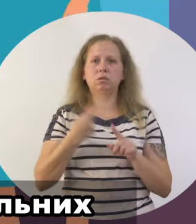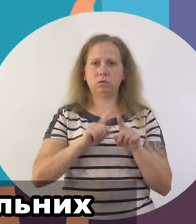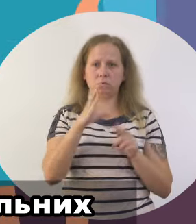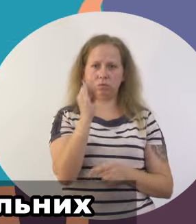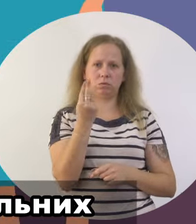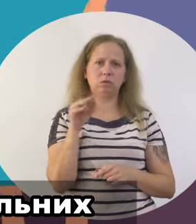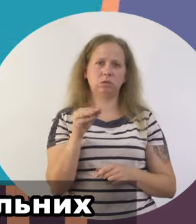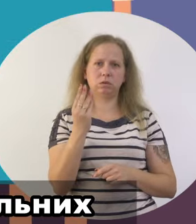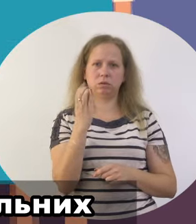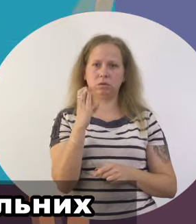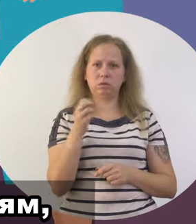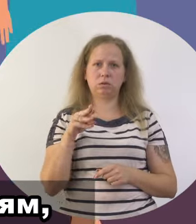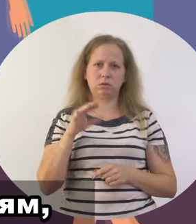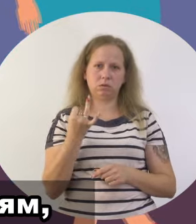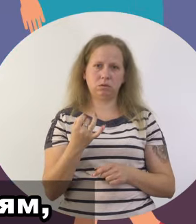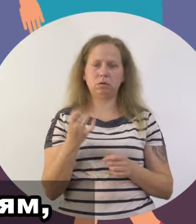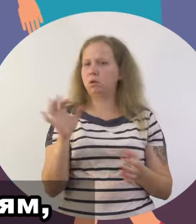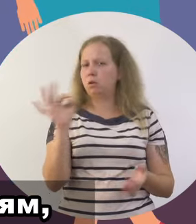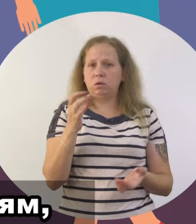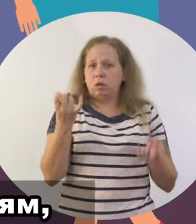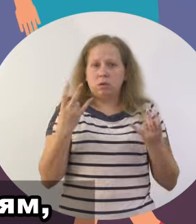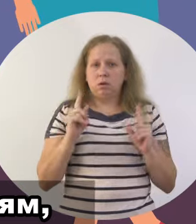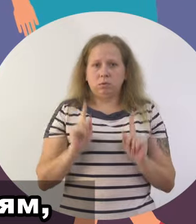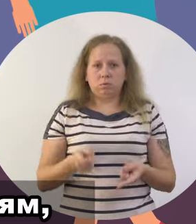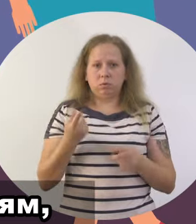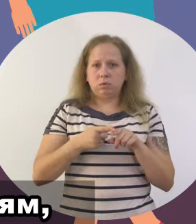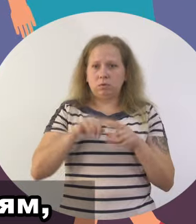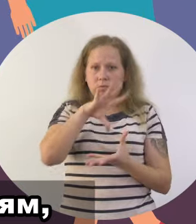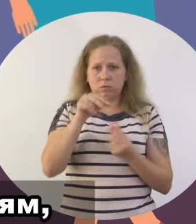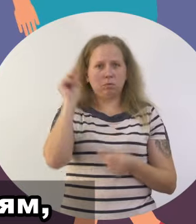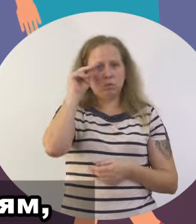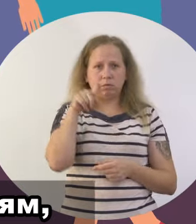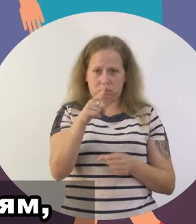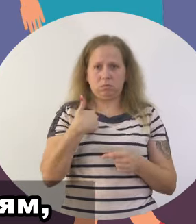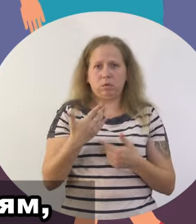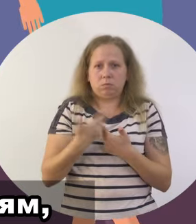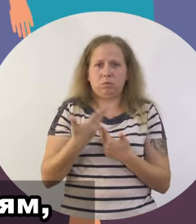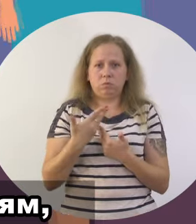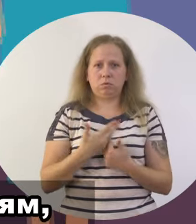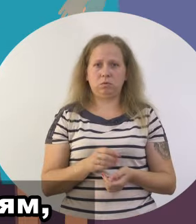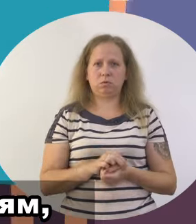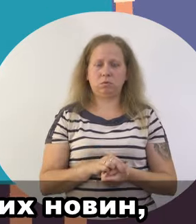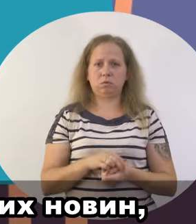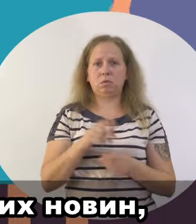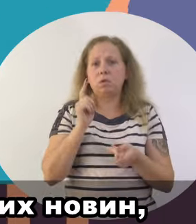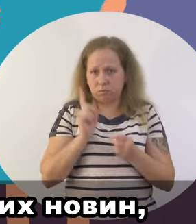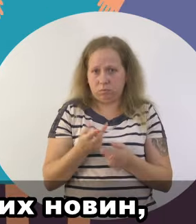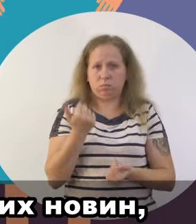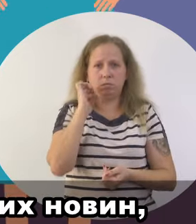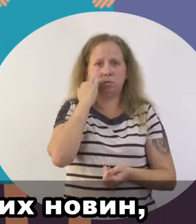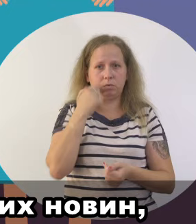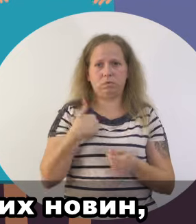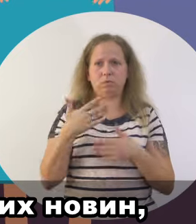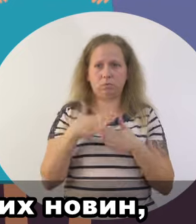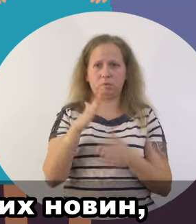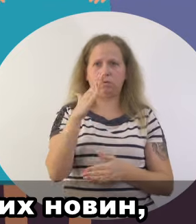минимум в 2-3 источниках. Ох, непросто мне будет этому всему научиться. Но ты ведь поможешь, внученька. Ну конечно,